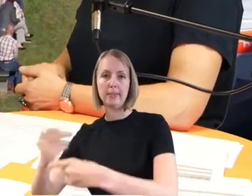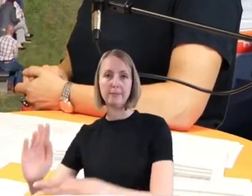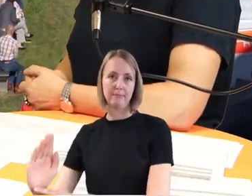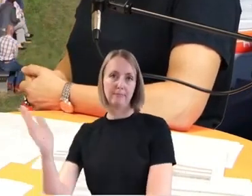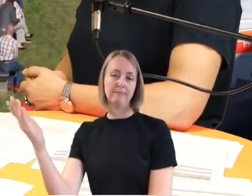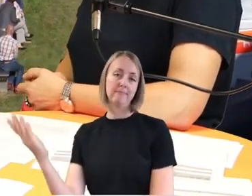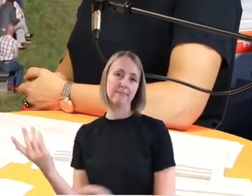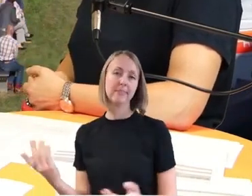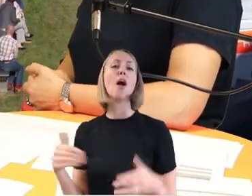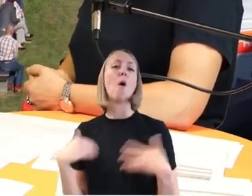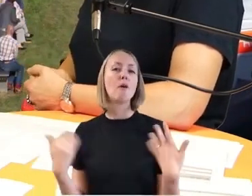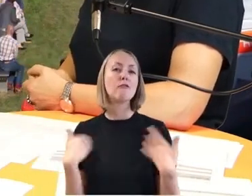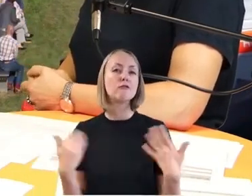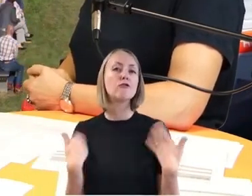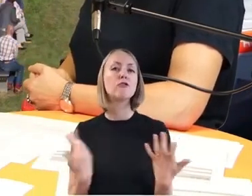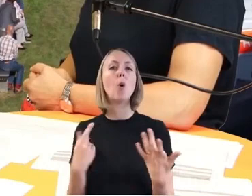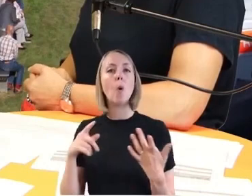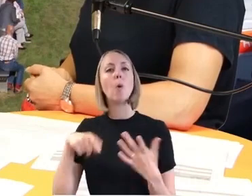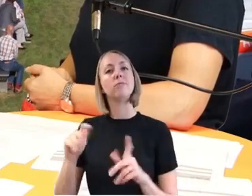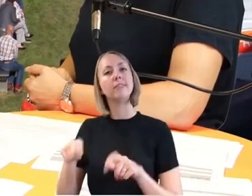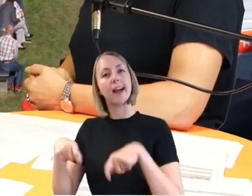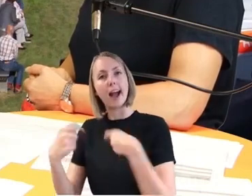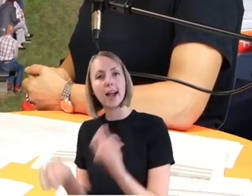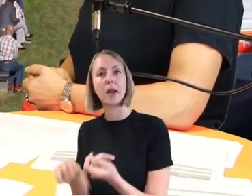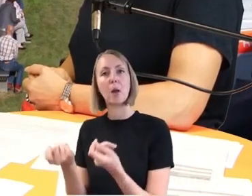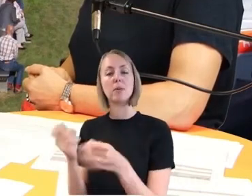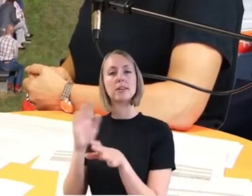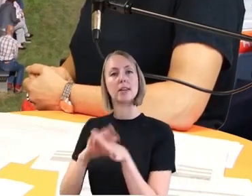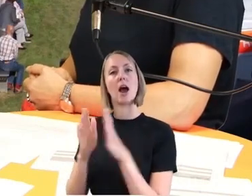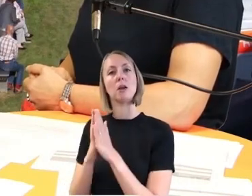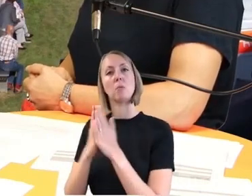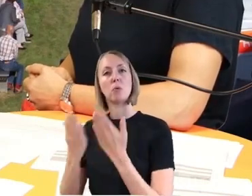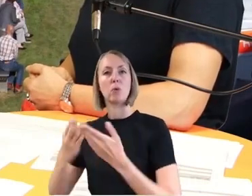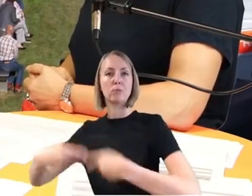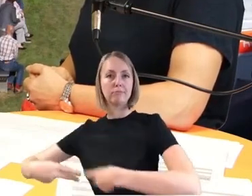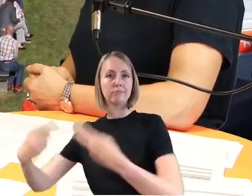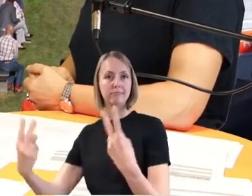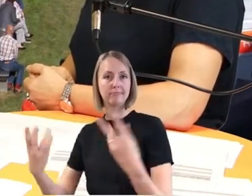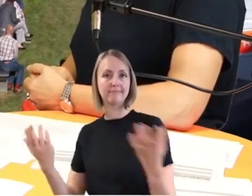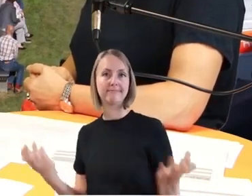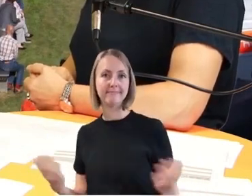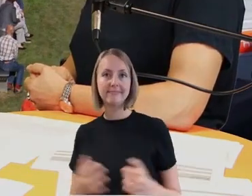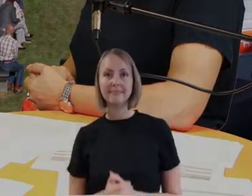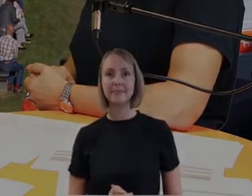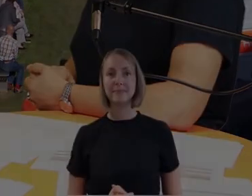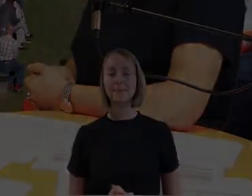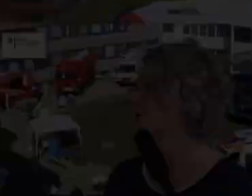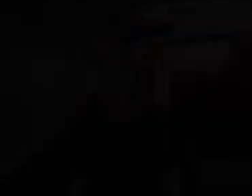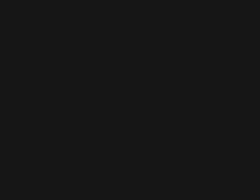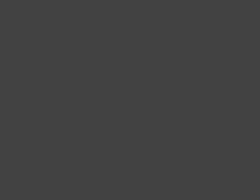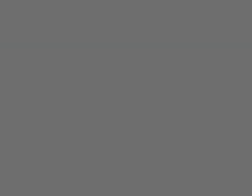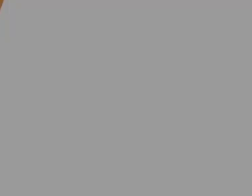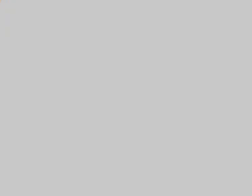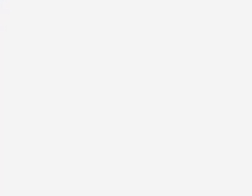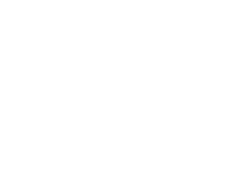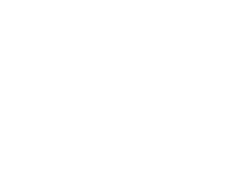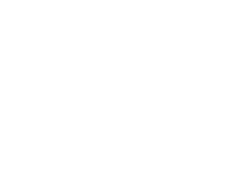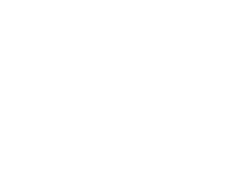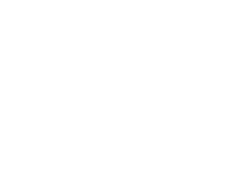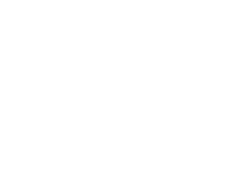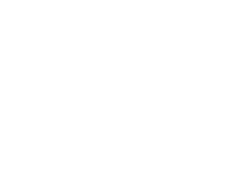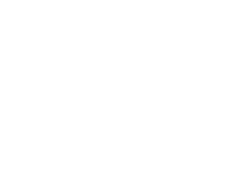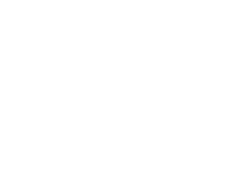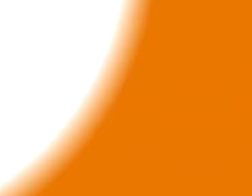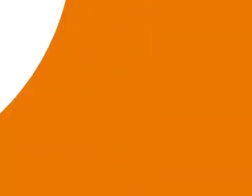auch irgendwie auf das Handbuch und ja, dann danke, dass Sie da waren.